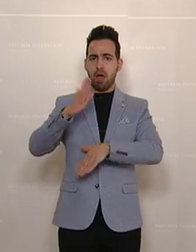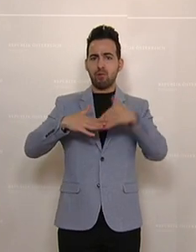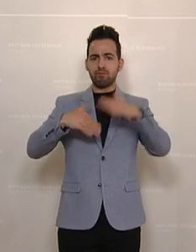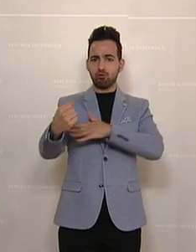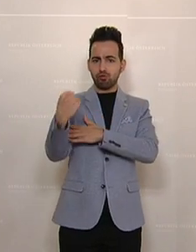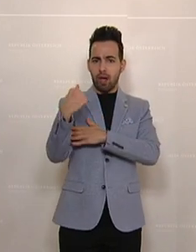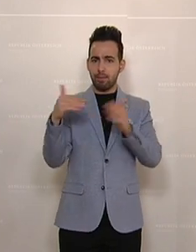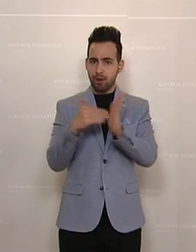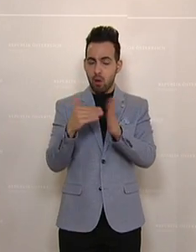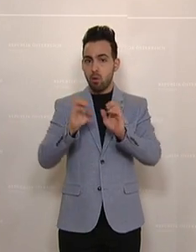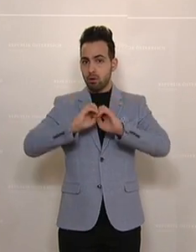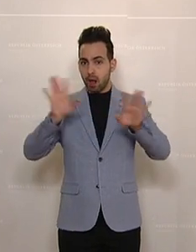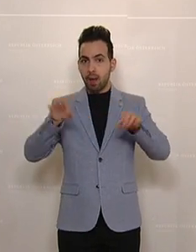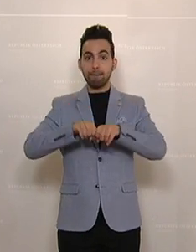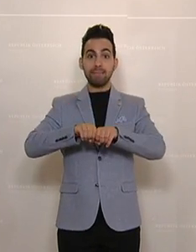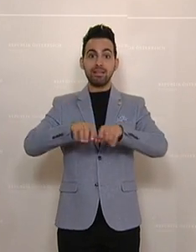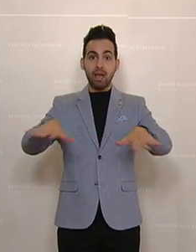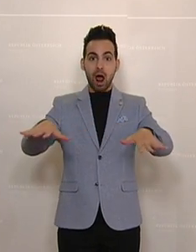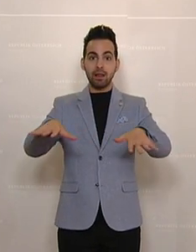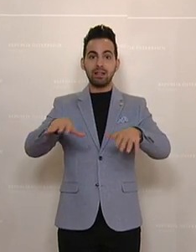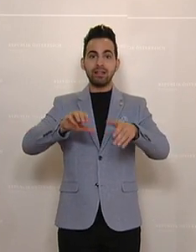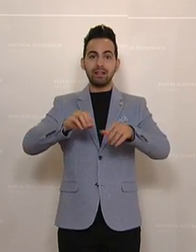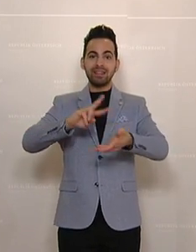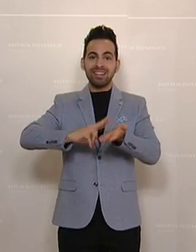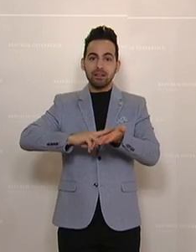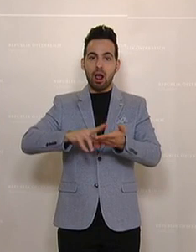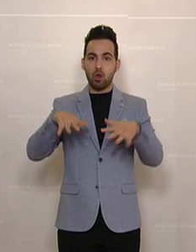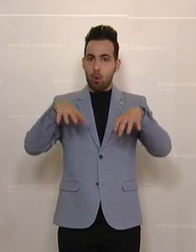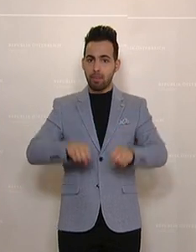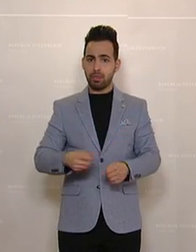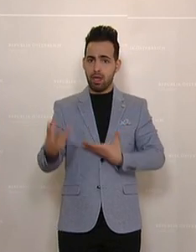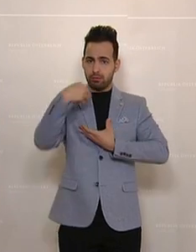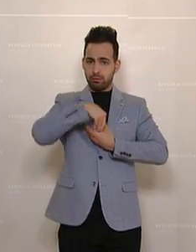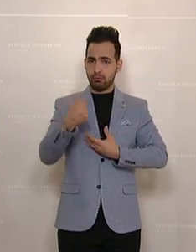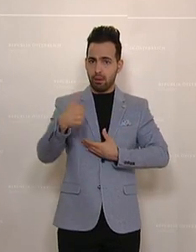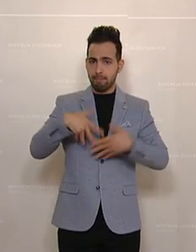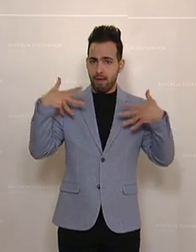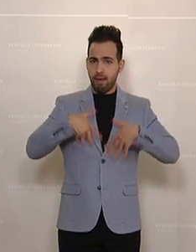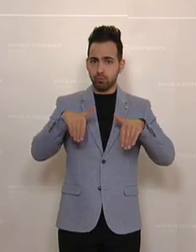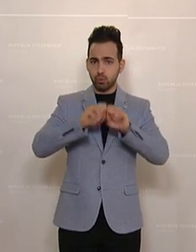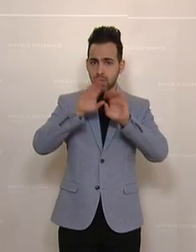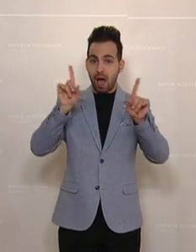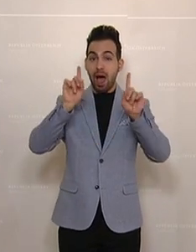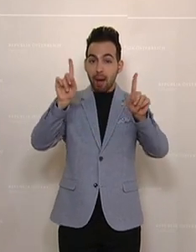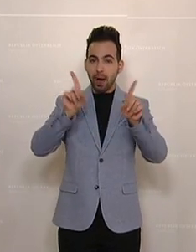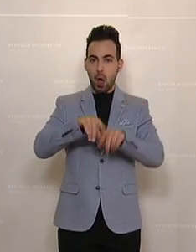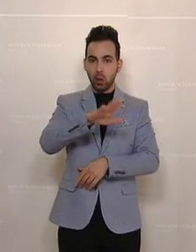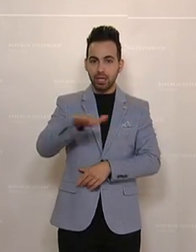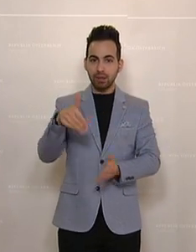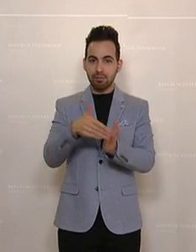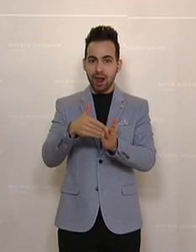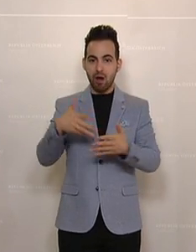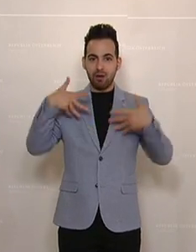zählen für mich mediale und digitale Kompetenzen genauso dazu. Wir müssen aber auch die Kinder und jungen Menschen in jenen